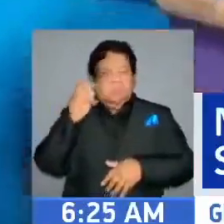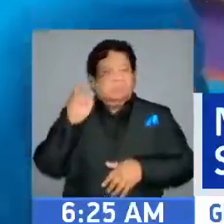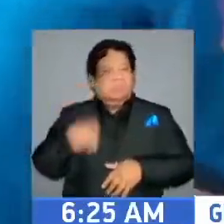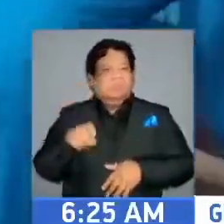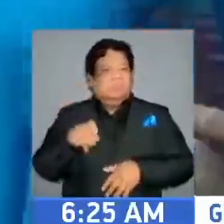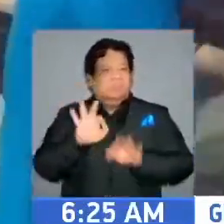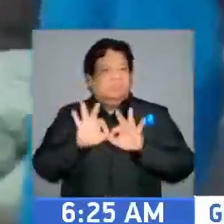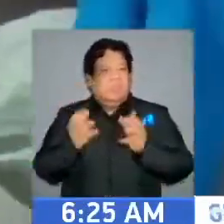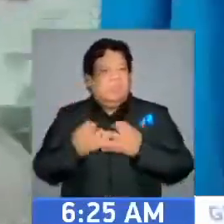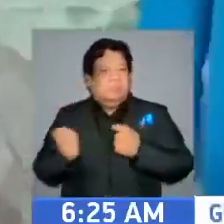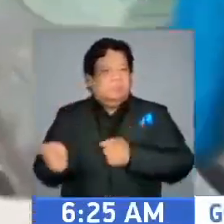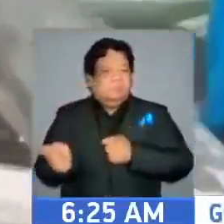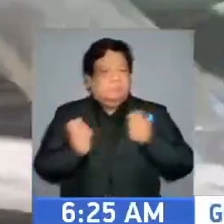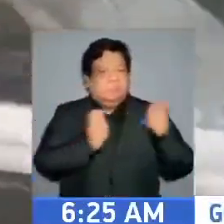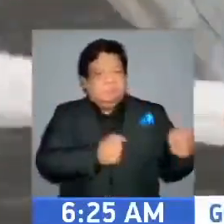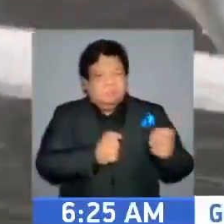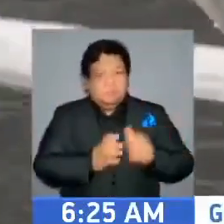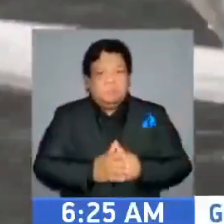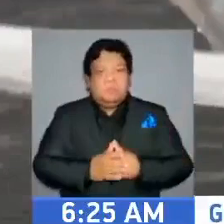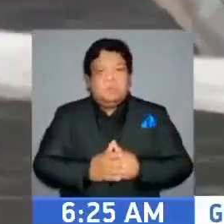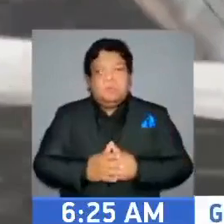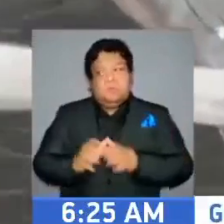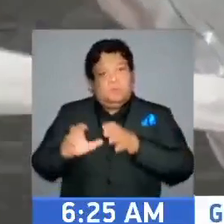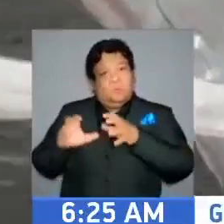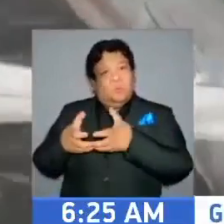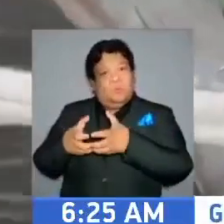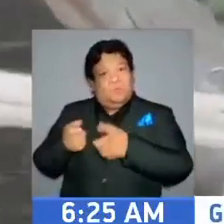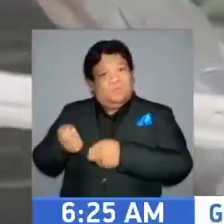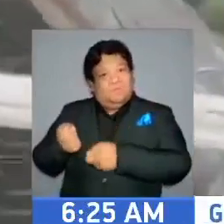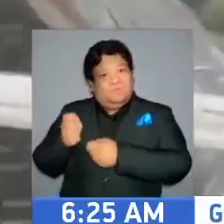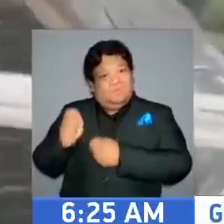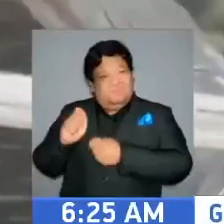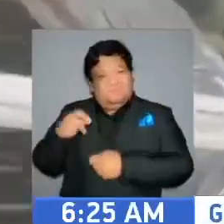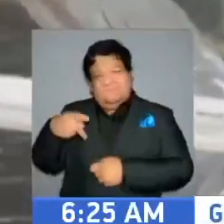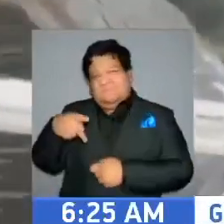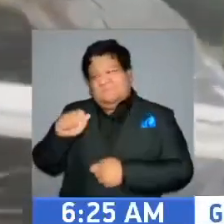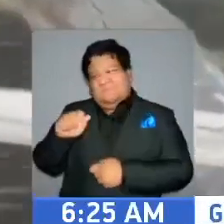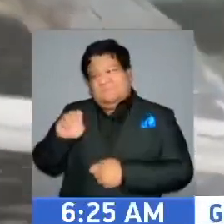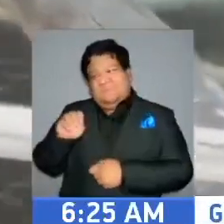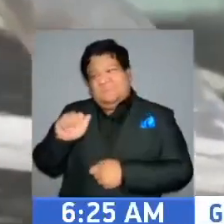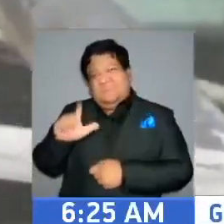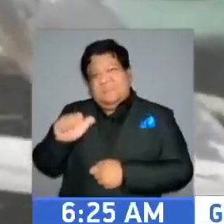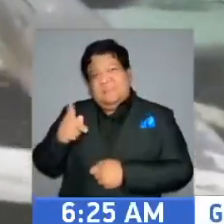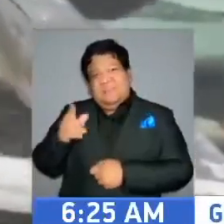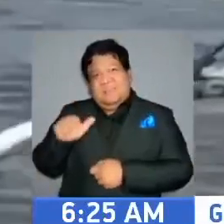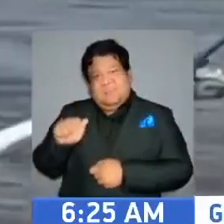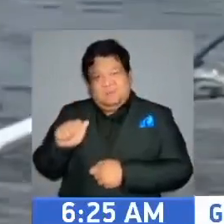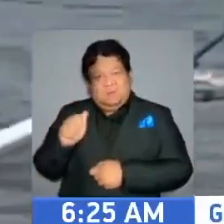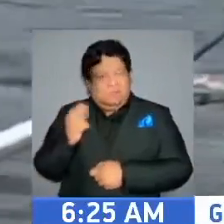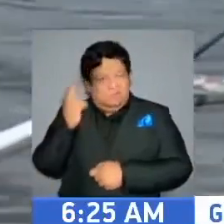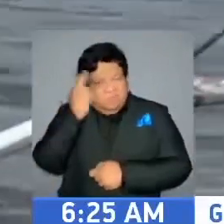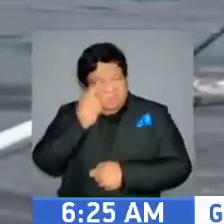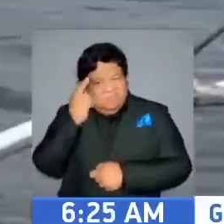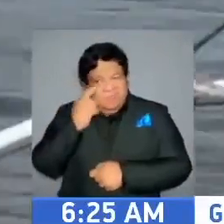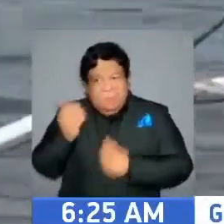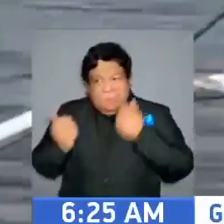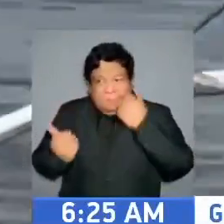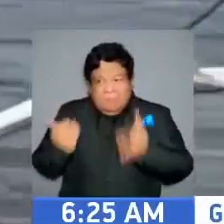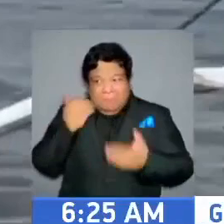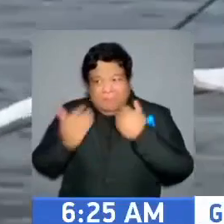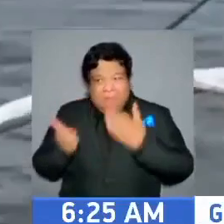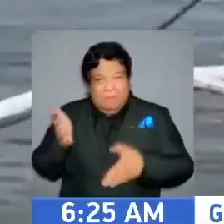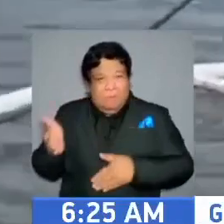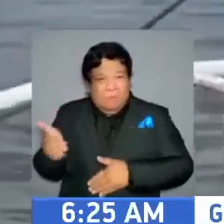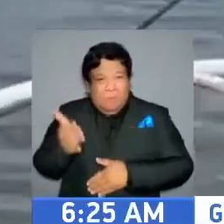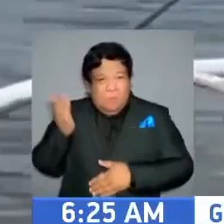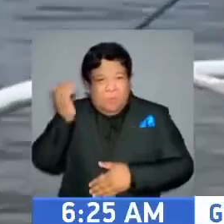grupong pamalakaya, alig o masamang kalidad ng tubig ang sanhi ng fish kill. Indikasyon daw yan ng polusyon